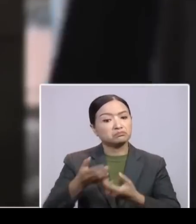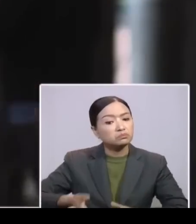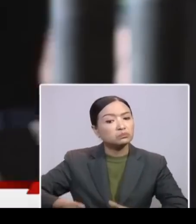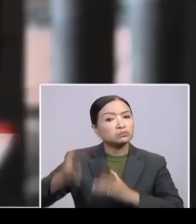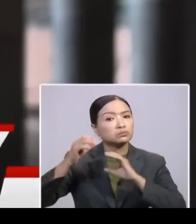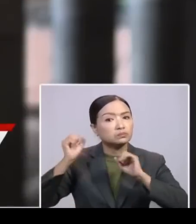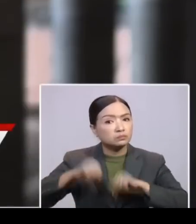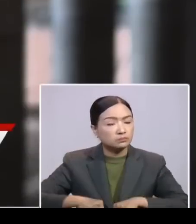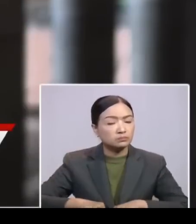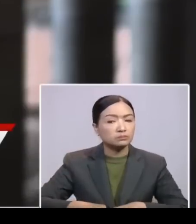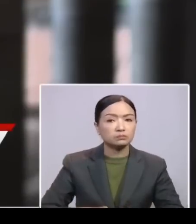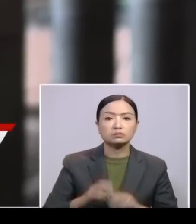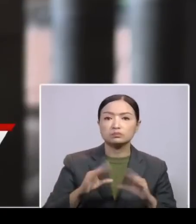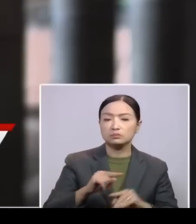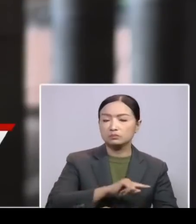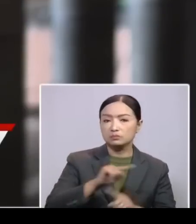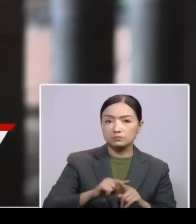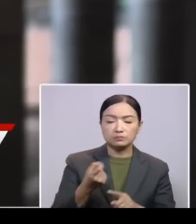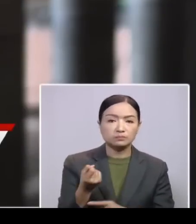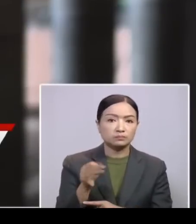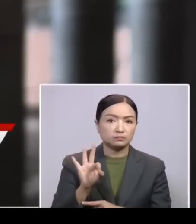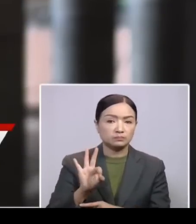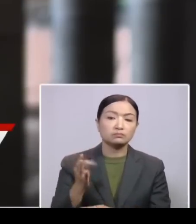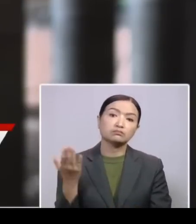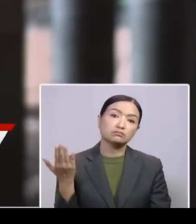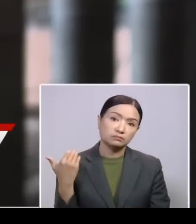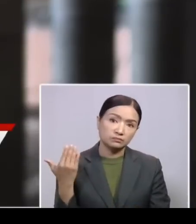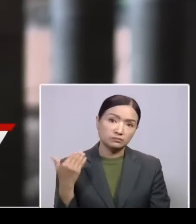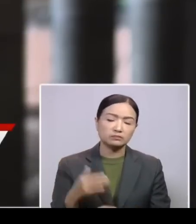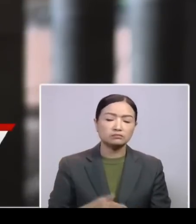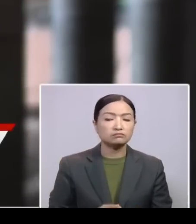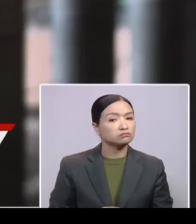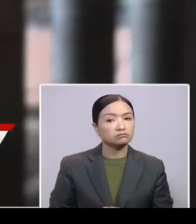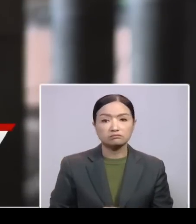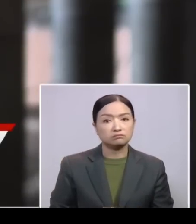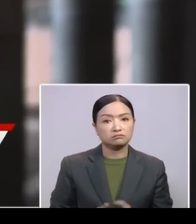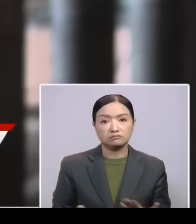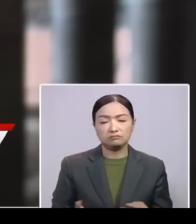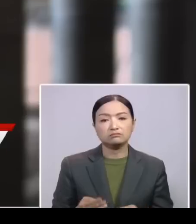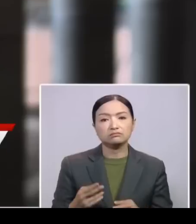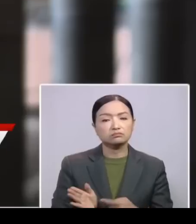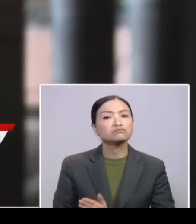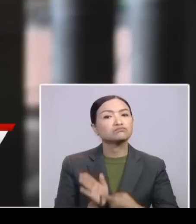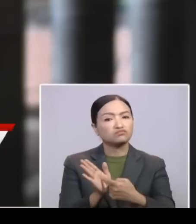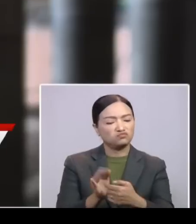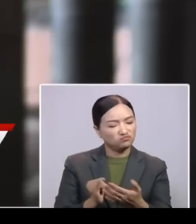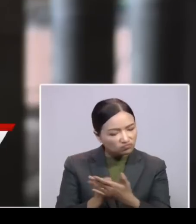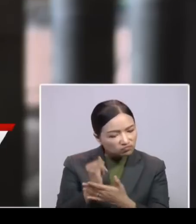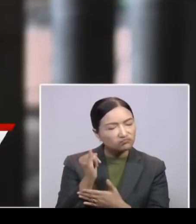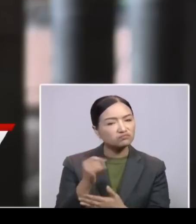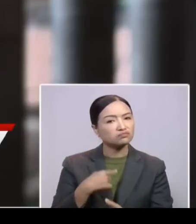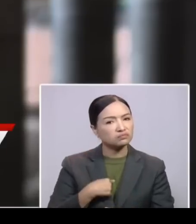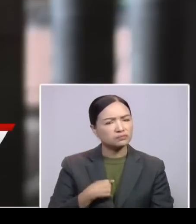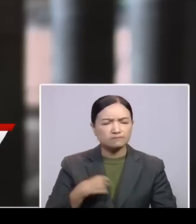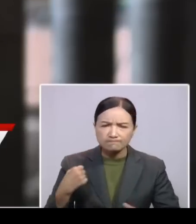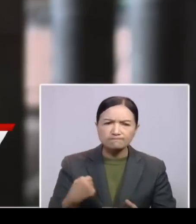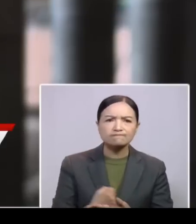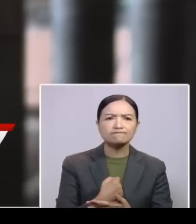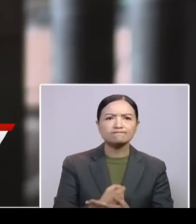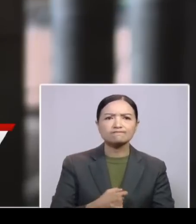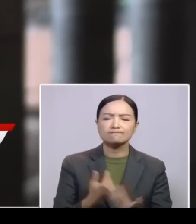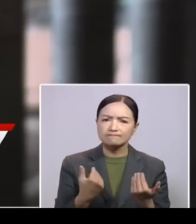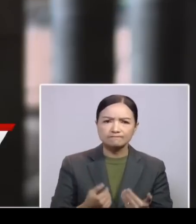ติในการประชุมเมื่อวันที่19ที่ผ่านมานั้นก็ยืนยันค่ะว่าเป็นการเสนอโดยถูกต้องนะคะและเสียดายค่ะที่วัน